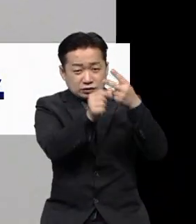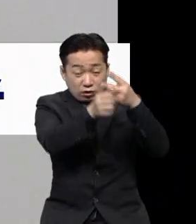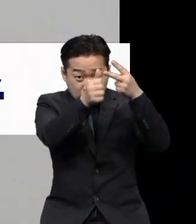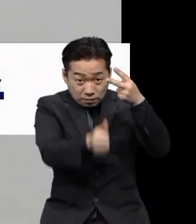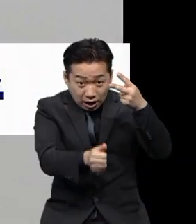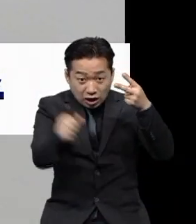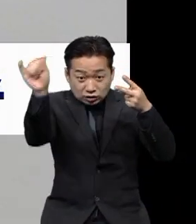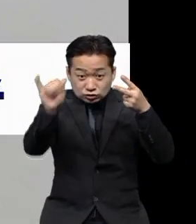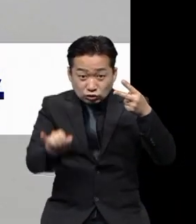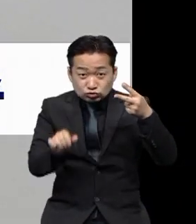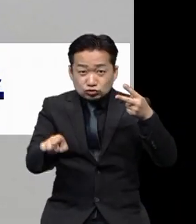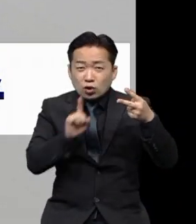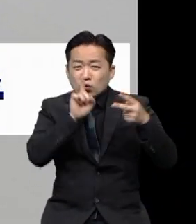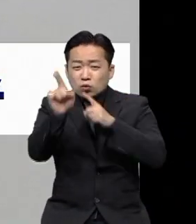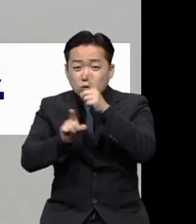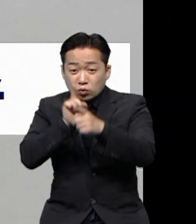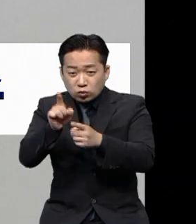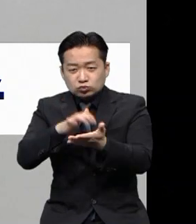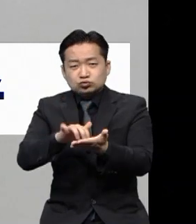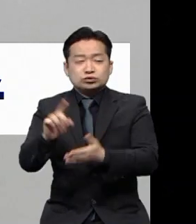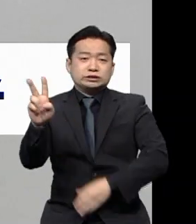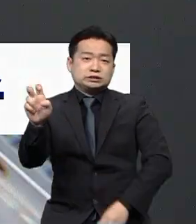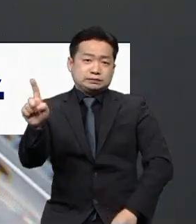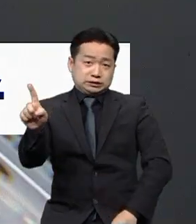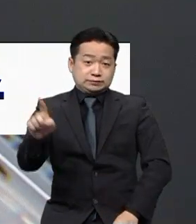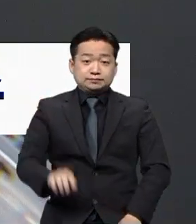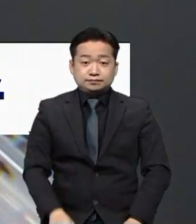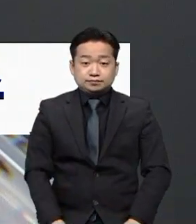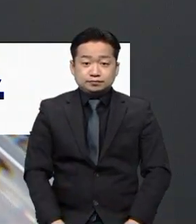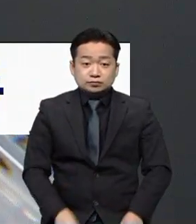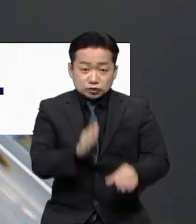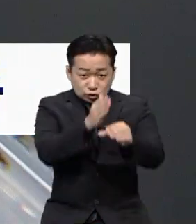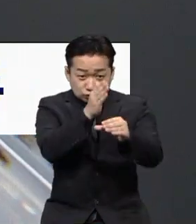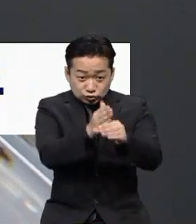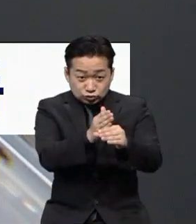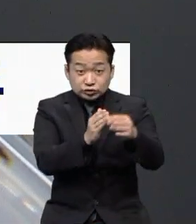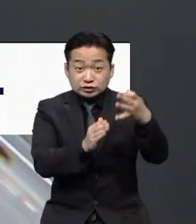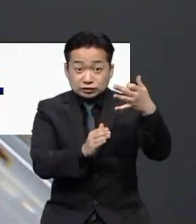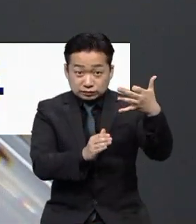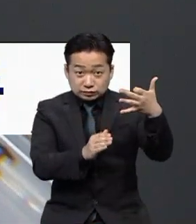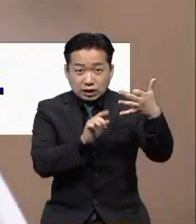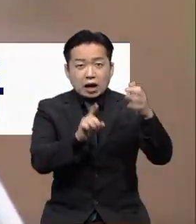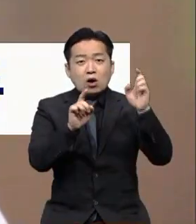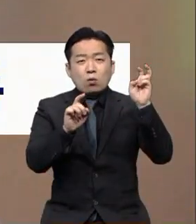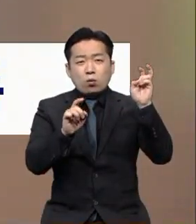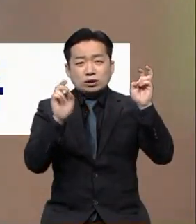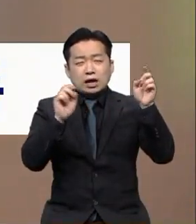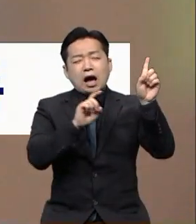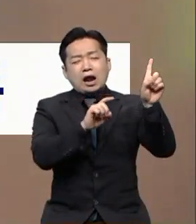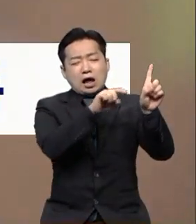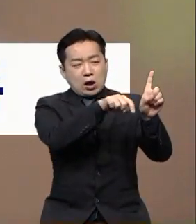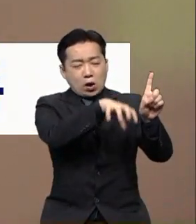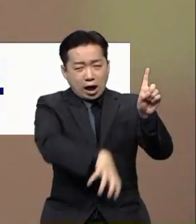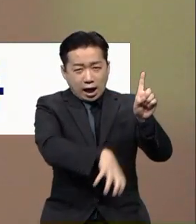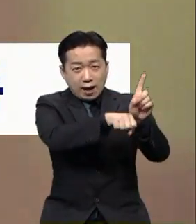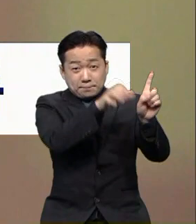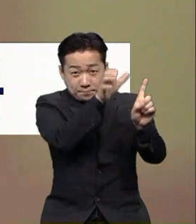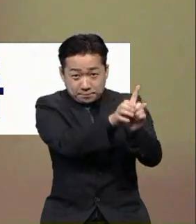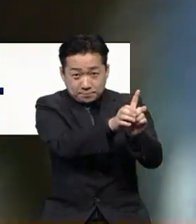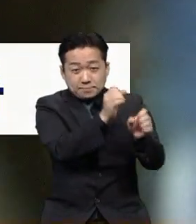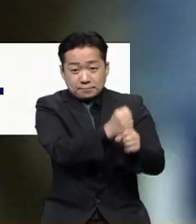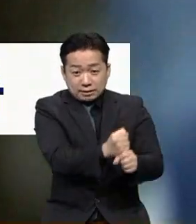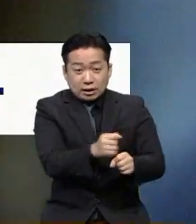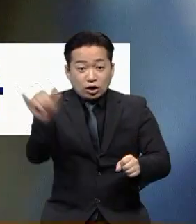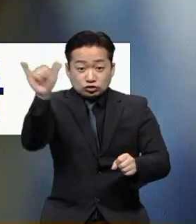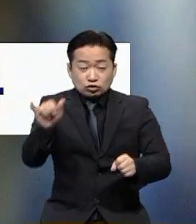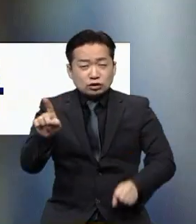전국 곳곳에서 모두 21건 접수됐습니다. 이 가운데 19건은 한 업체가 만든 주사기로 전국에 약 120만